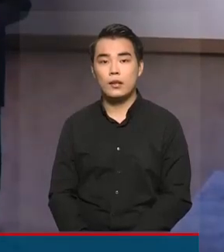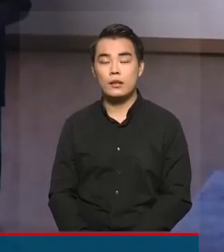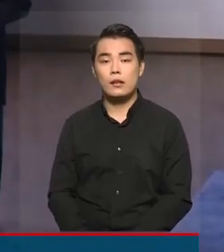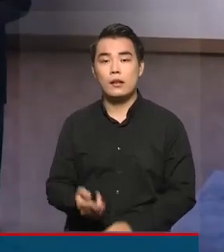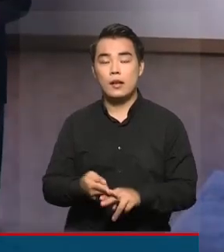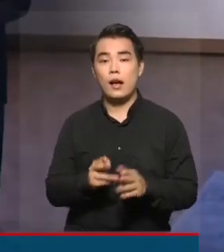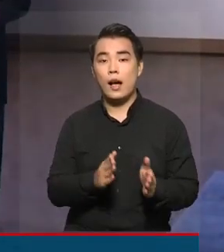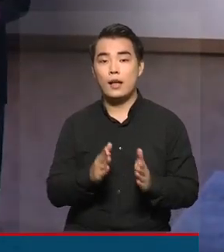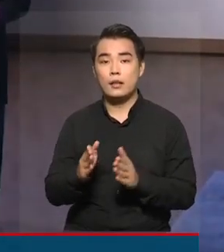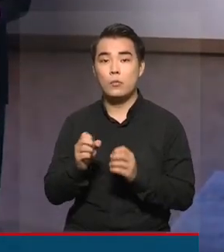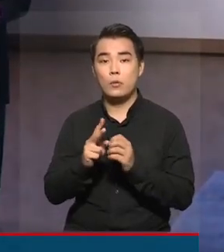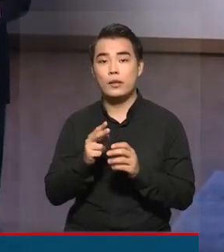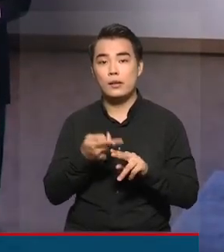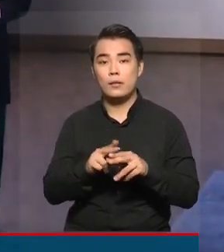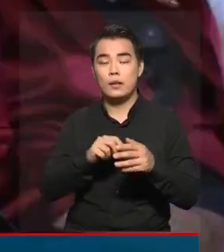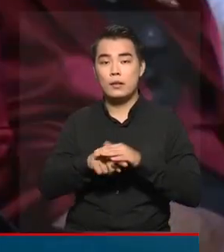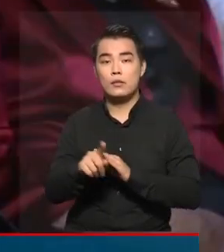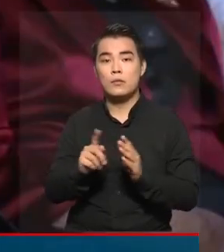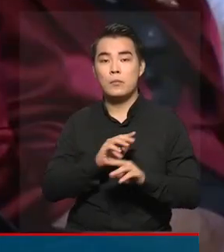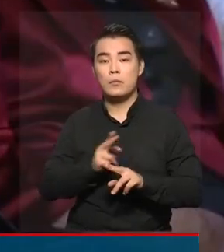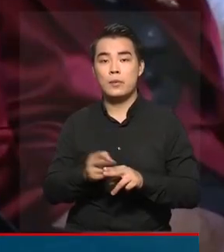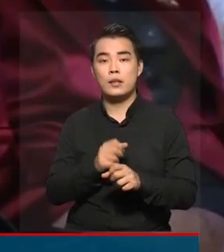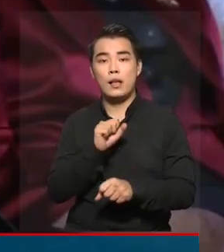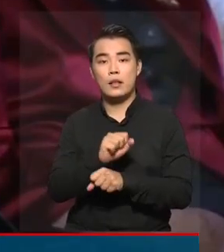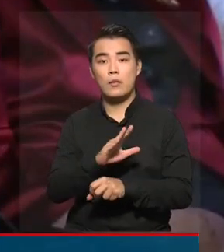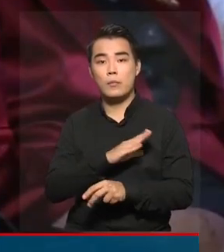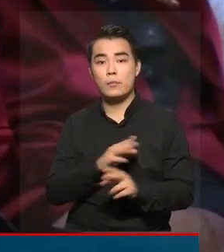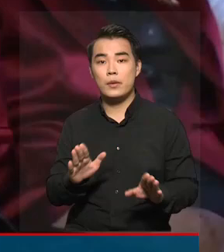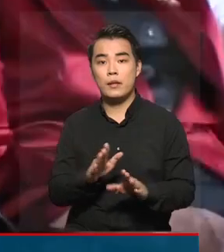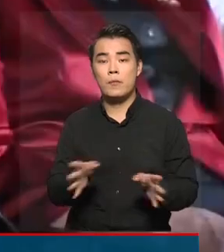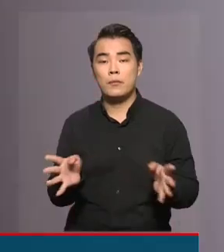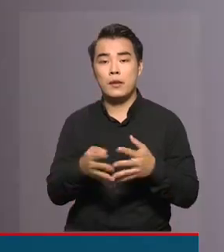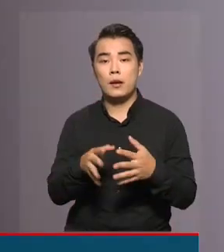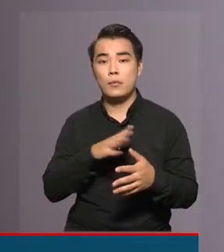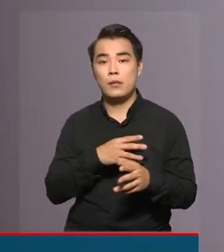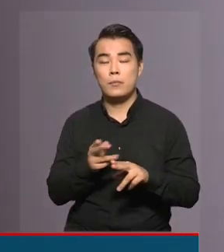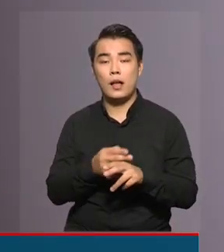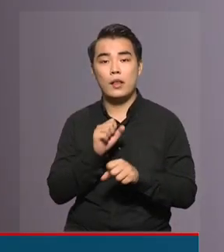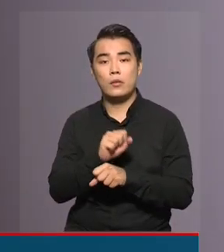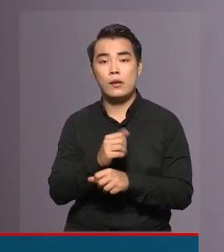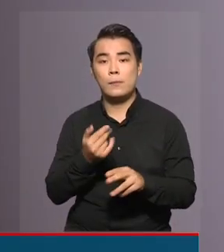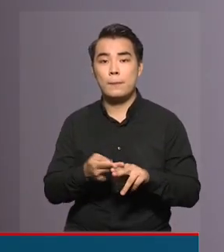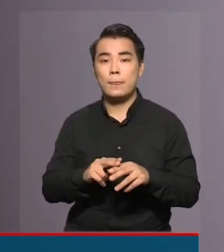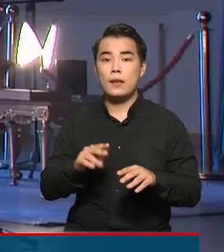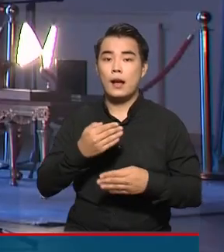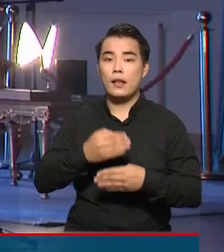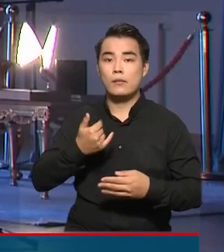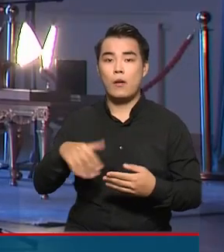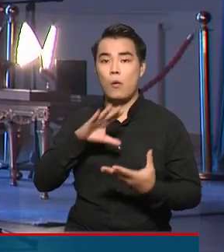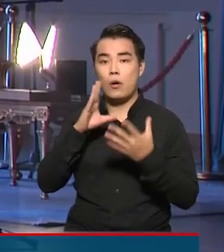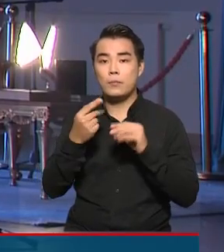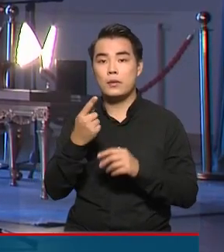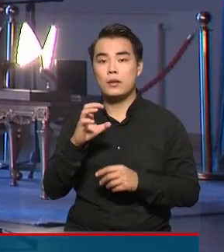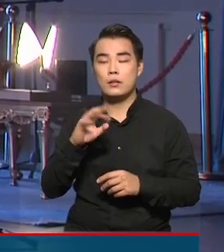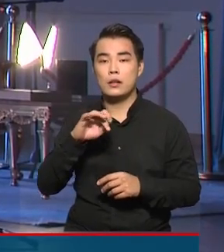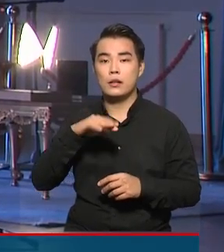Қатарынан 12 композиция, алдымен өлеңдер, одан соң әндер, барлығы бір демде, тоқтаусыз. Концерт бойы сахна түрінде бір солист.